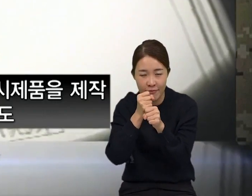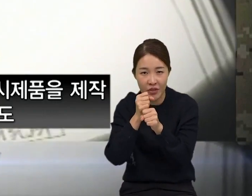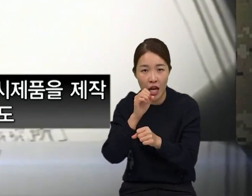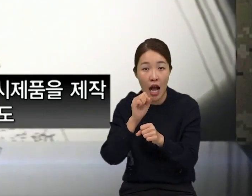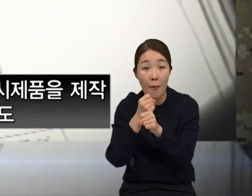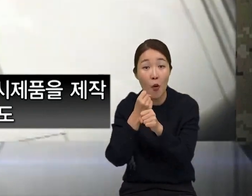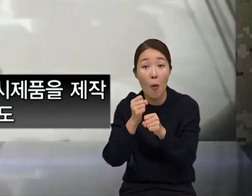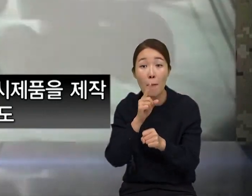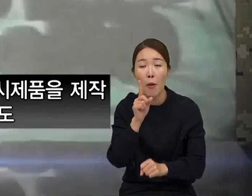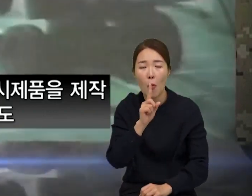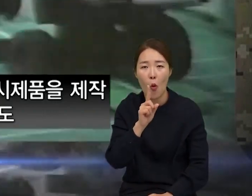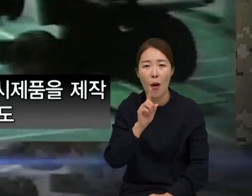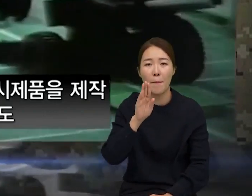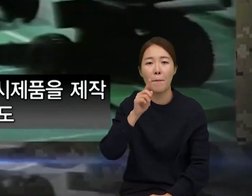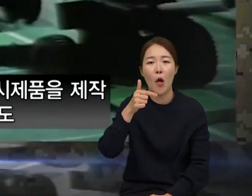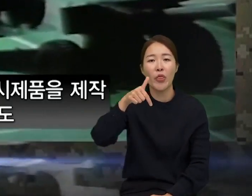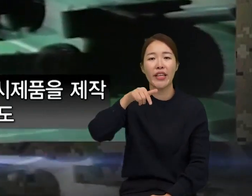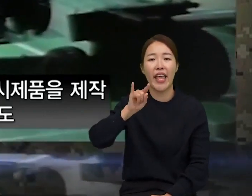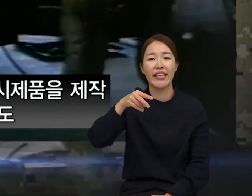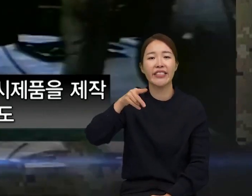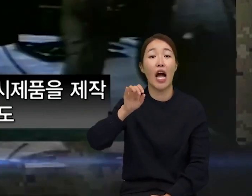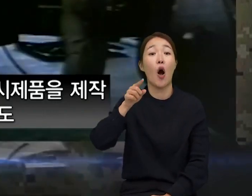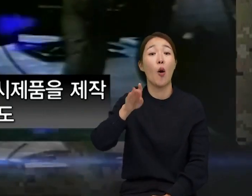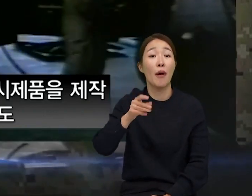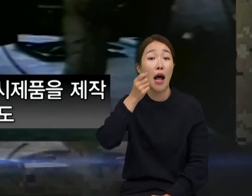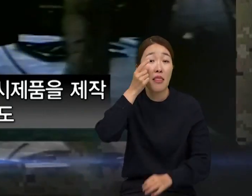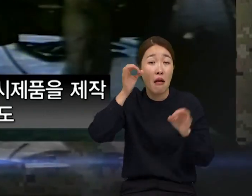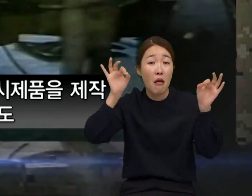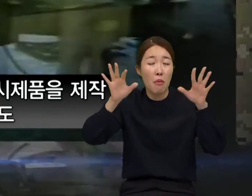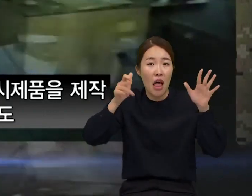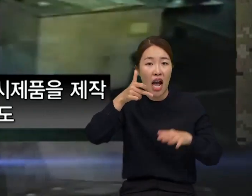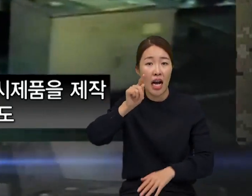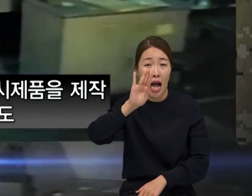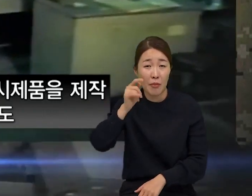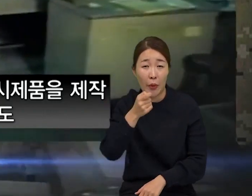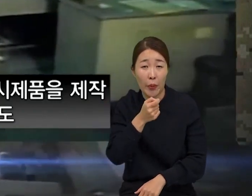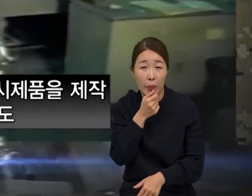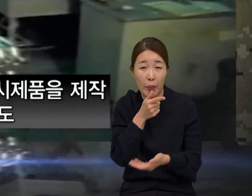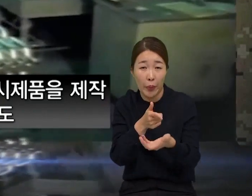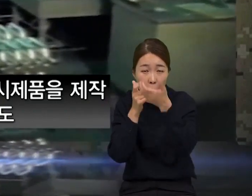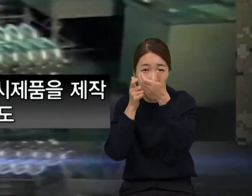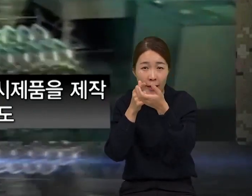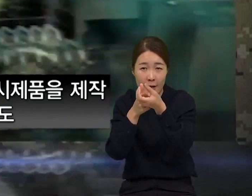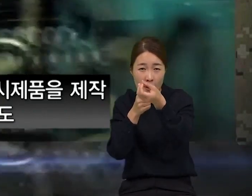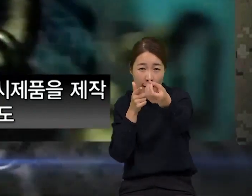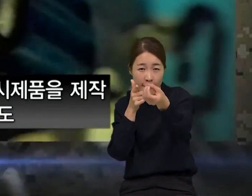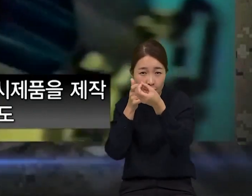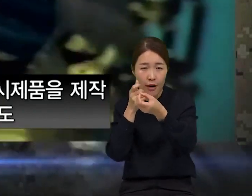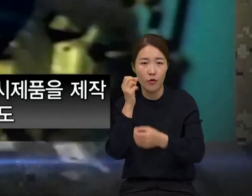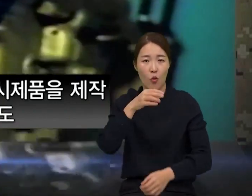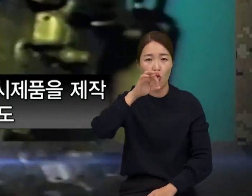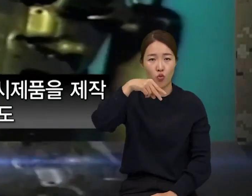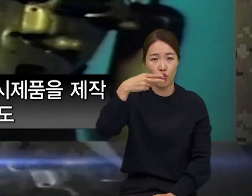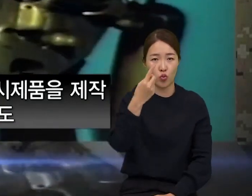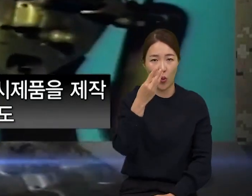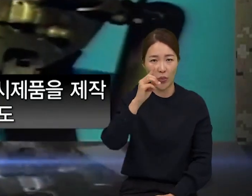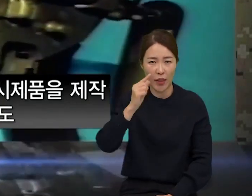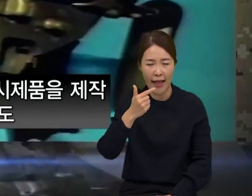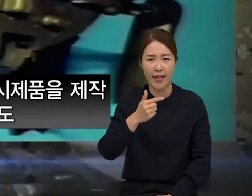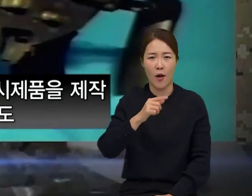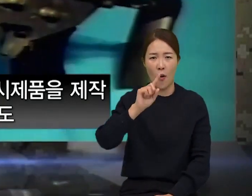번개사업. 한 달 만에 카빈 소총과 기관총 시제품을 만들었다. 이어